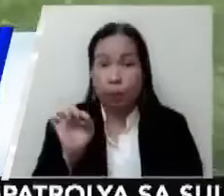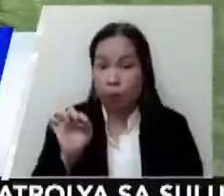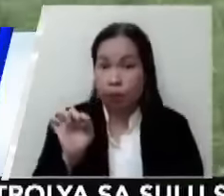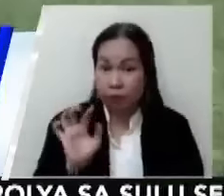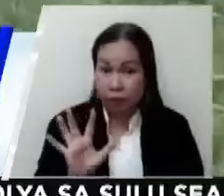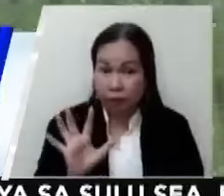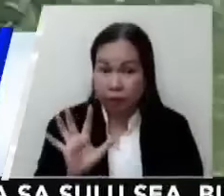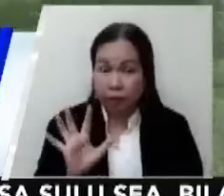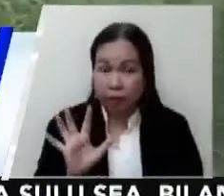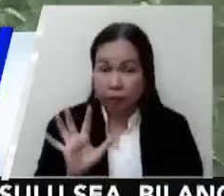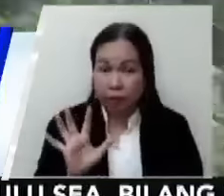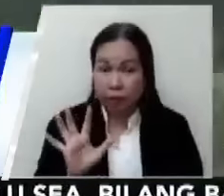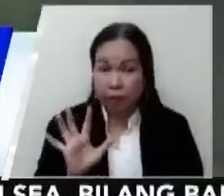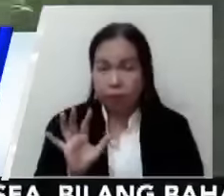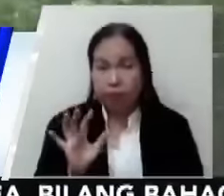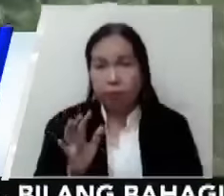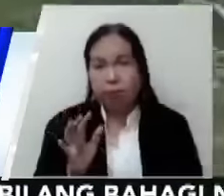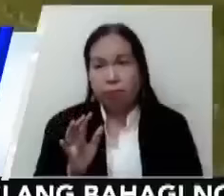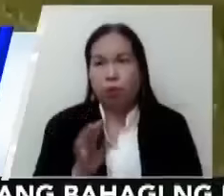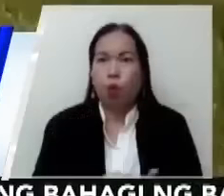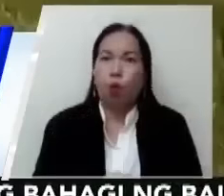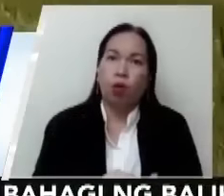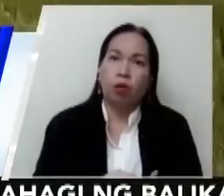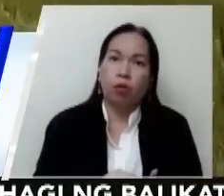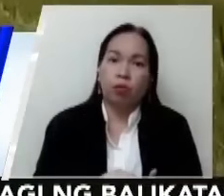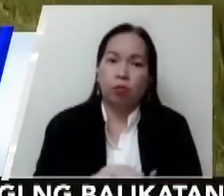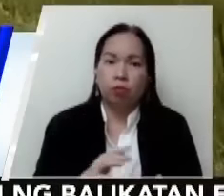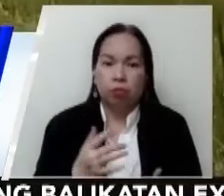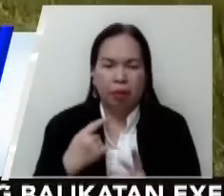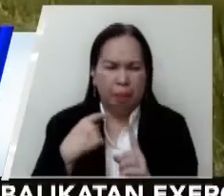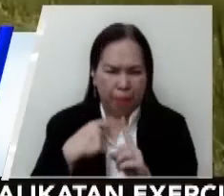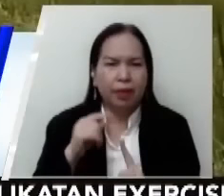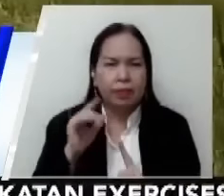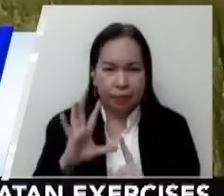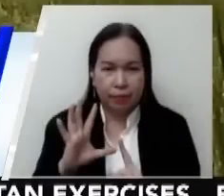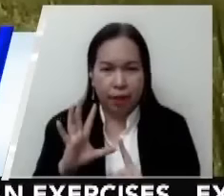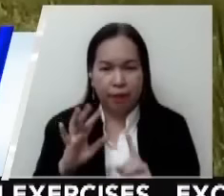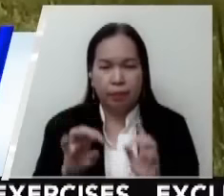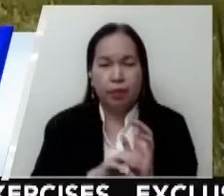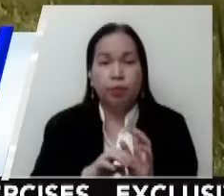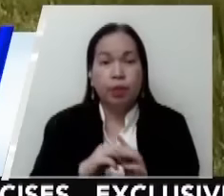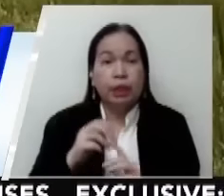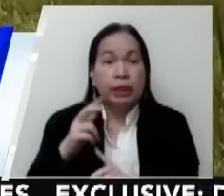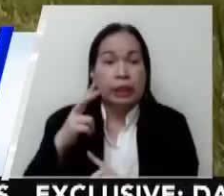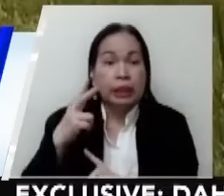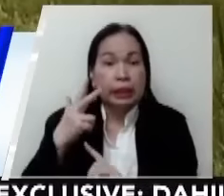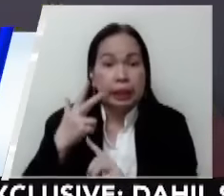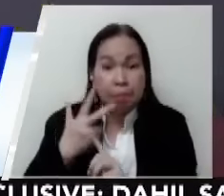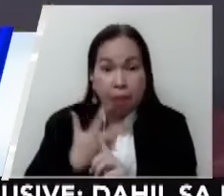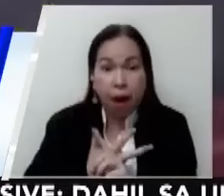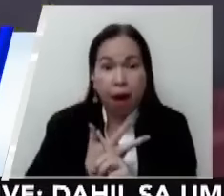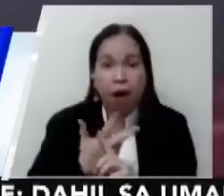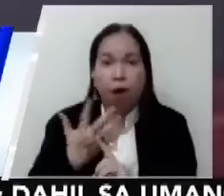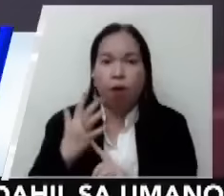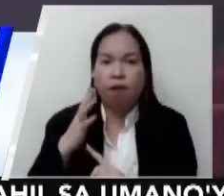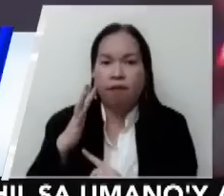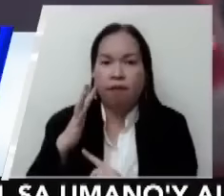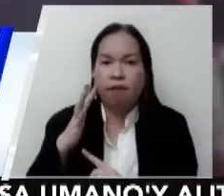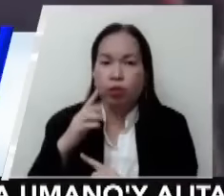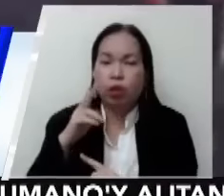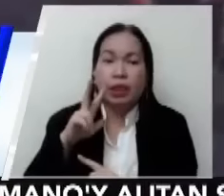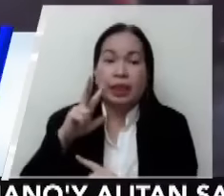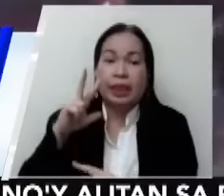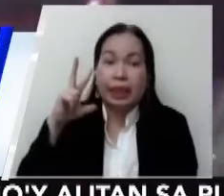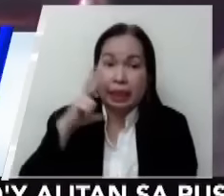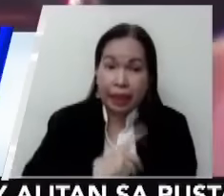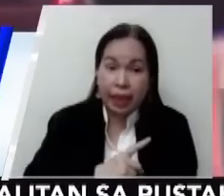39.4 plus 5, yung temperature natin for like 3 to 5 or sabihin na natin 5 consecutive days. Ibig sabihin,